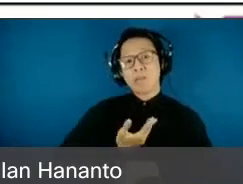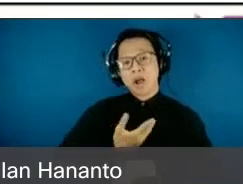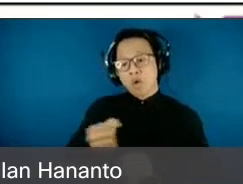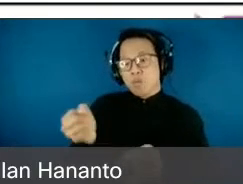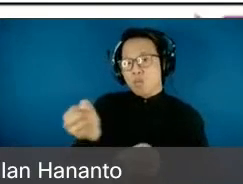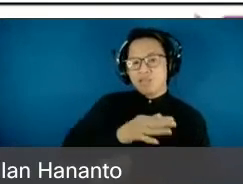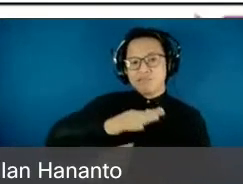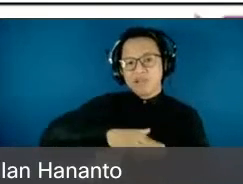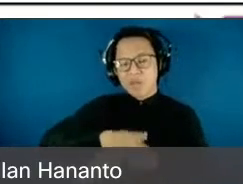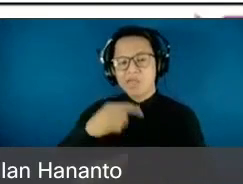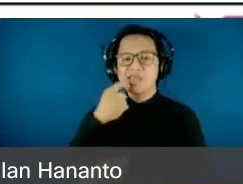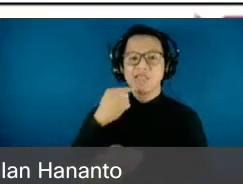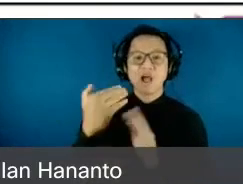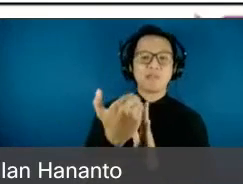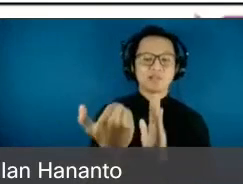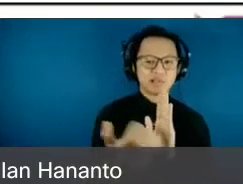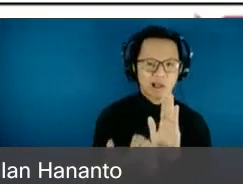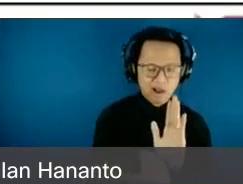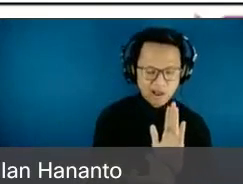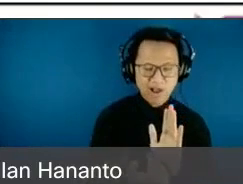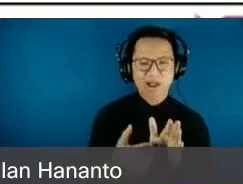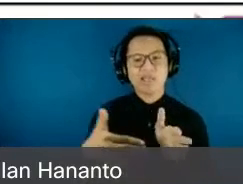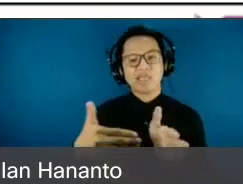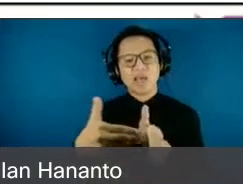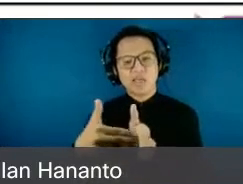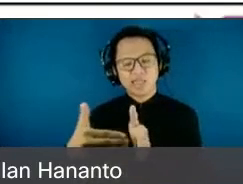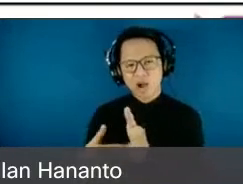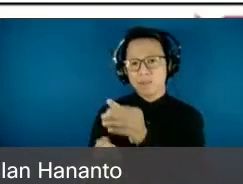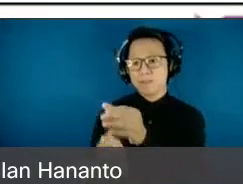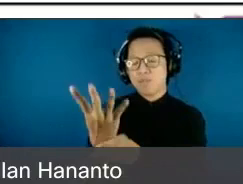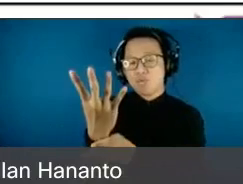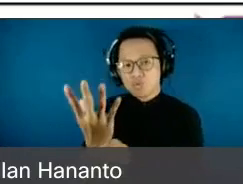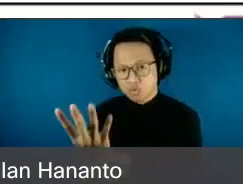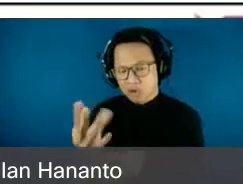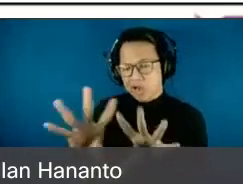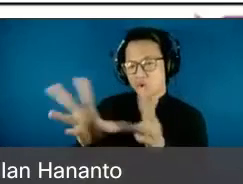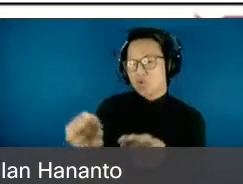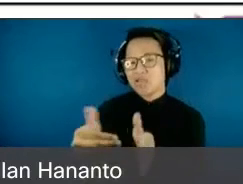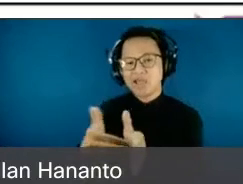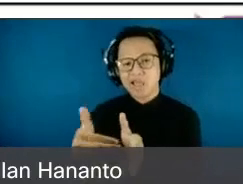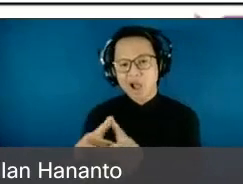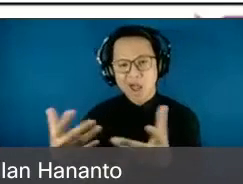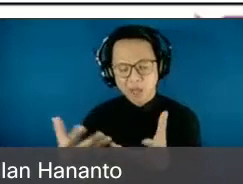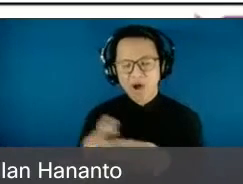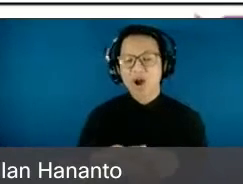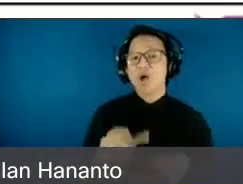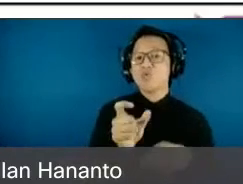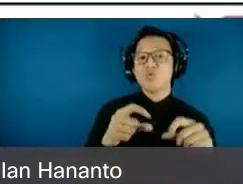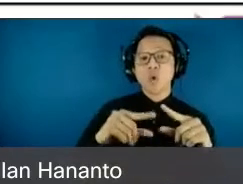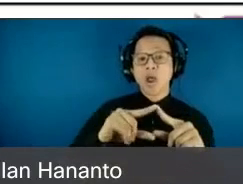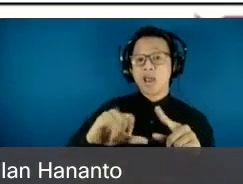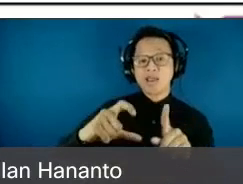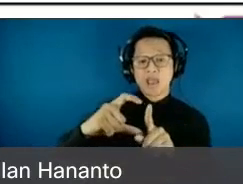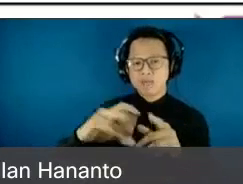hal terkait kebijakan, tantangan yang dihadapi untuk mewujudkan inklusivitas. Nah, bersama dengan USAID Mitra Kunci